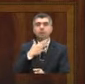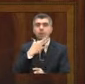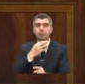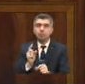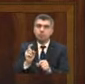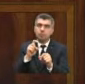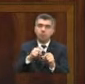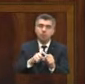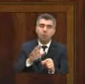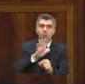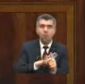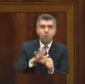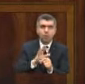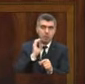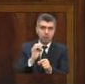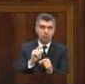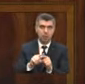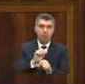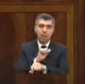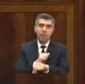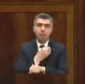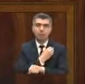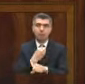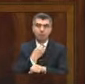انخراطها في نظام التغطية الصحية الأساسية،